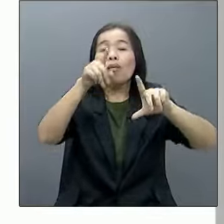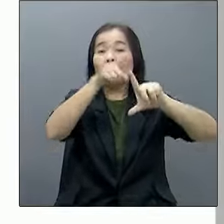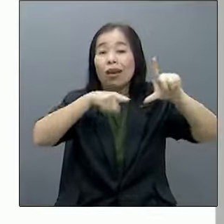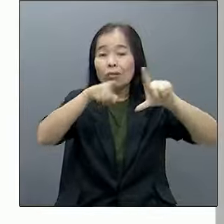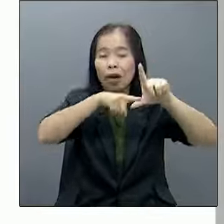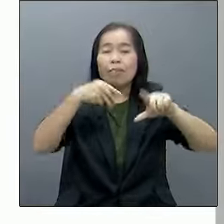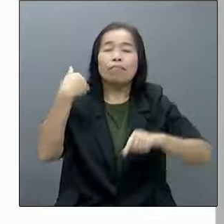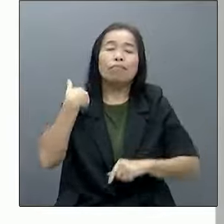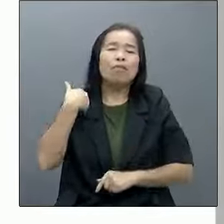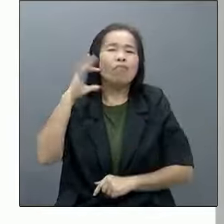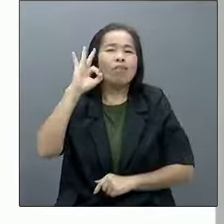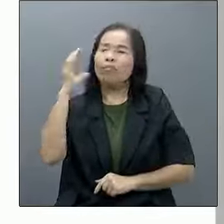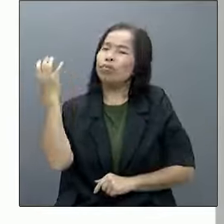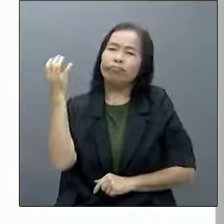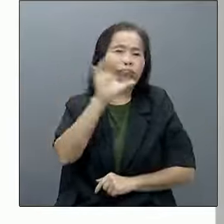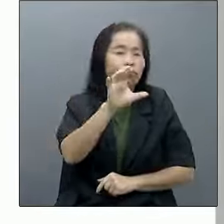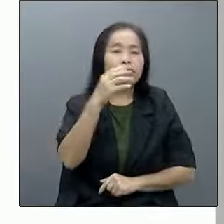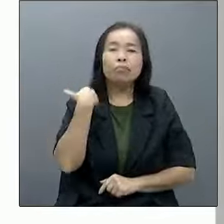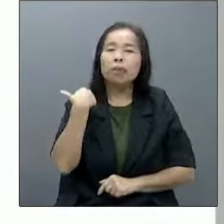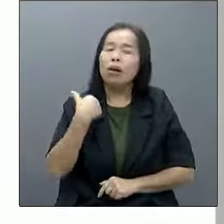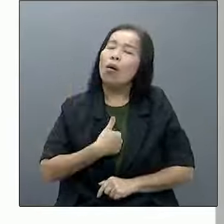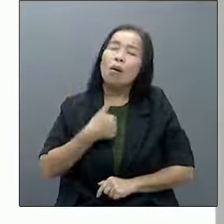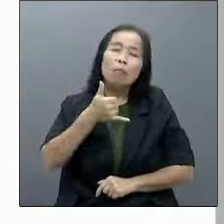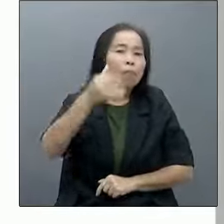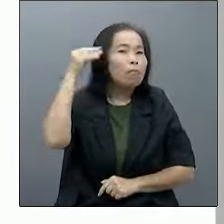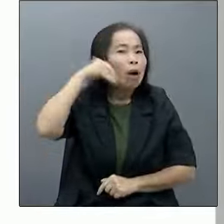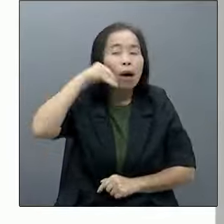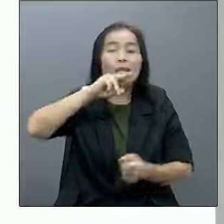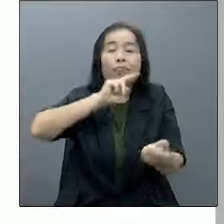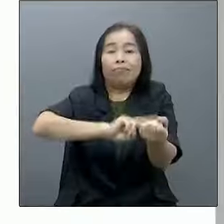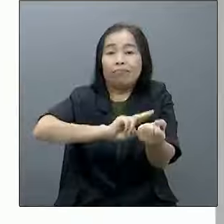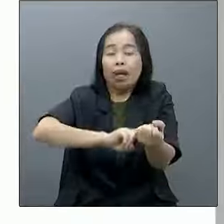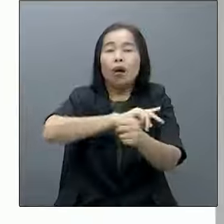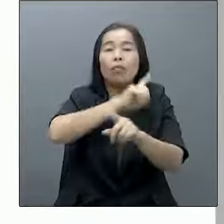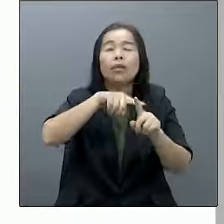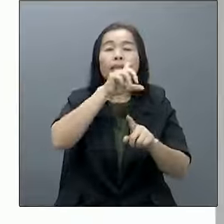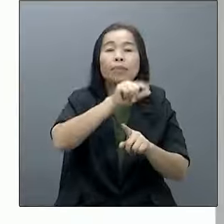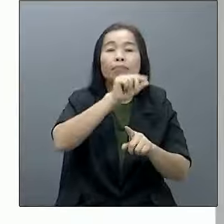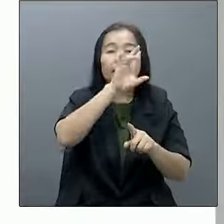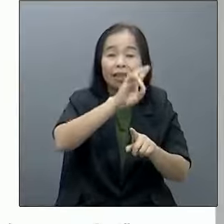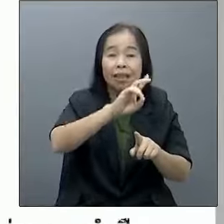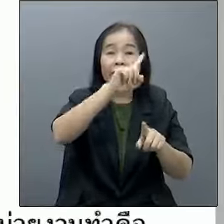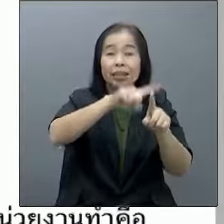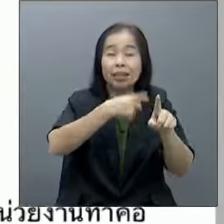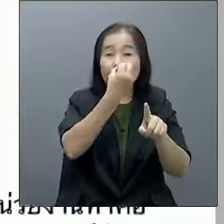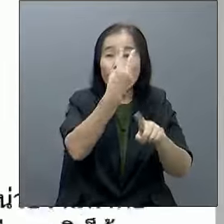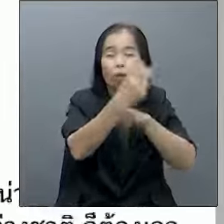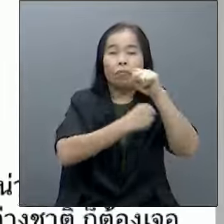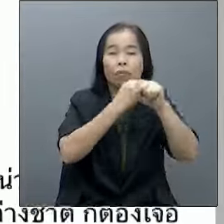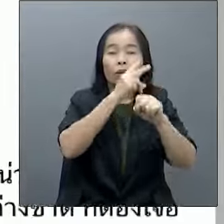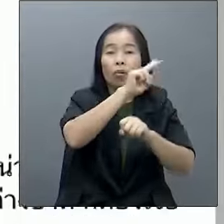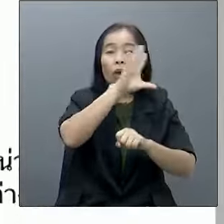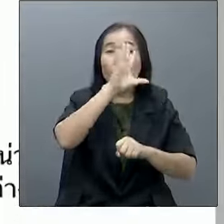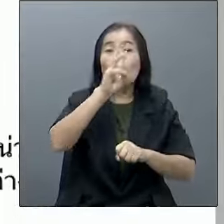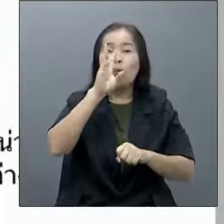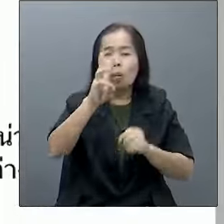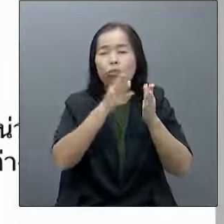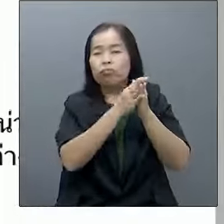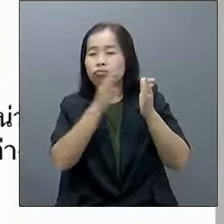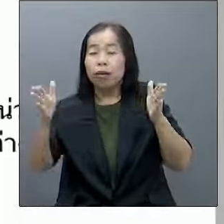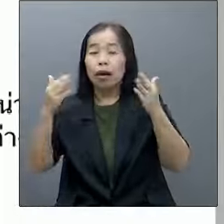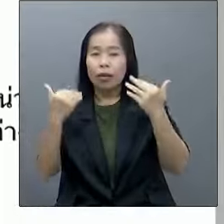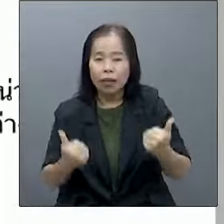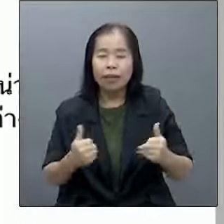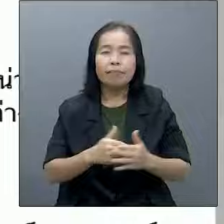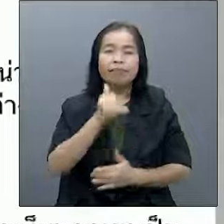Facebook ถปัญหาที่พบตลอดการลงพื้ที่หมอชิต 2 ช่วง 27 ทันวาคม 66็มีการตงคำถามหายข้อตามที่เห็นนี่เลยนะคะ